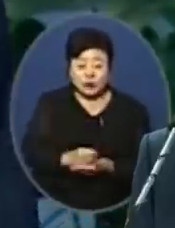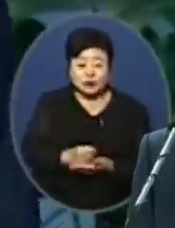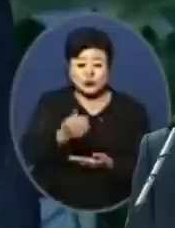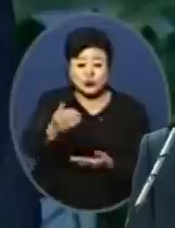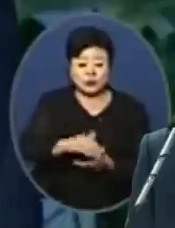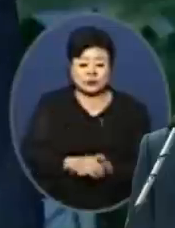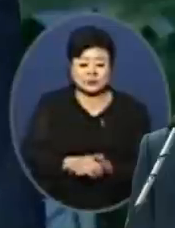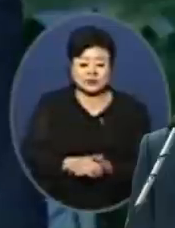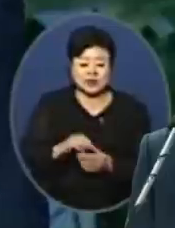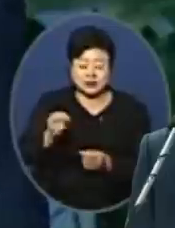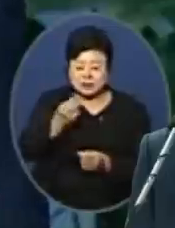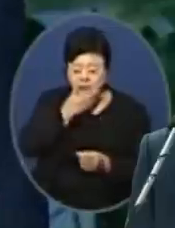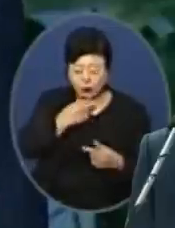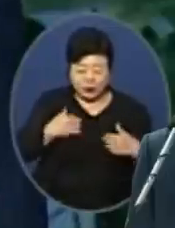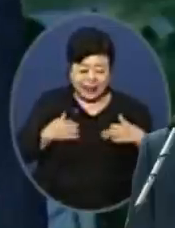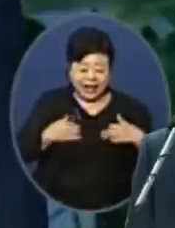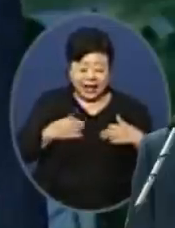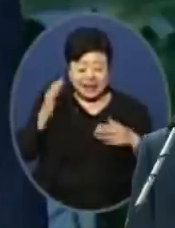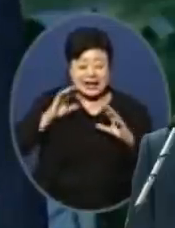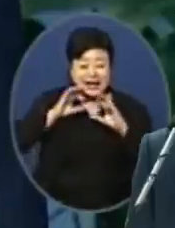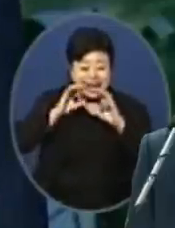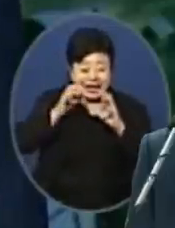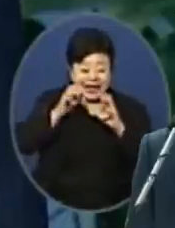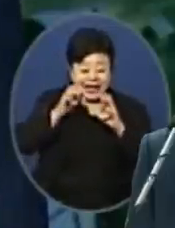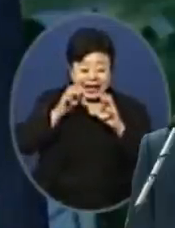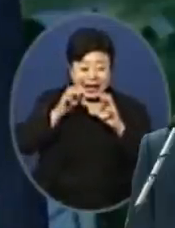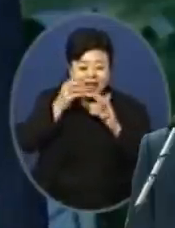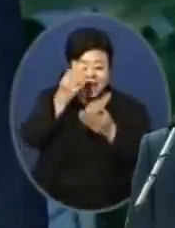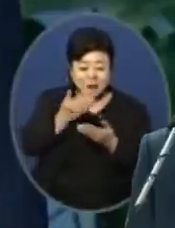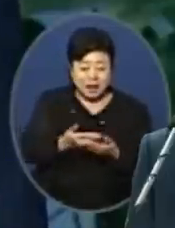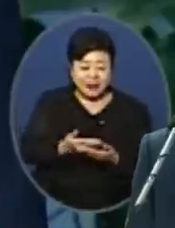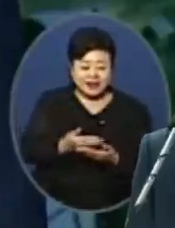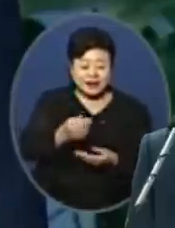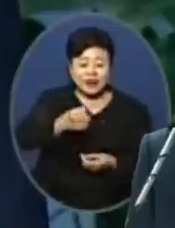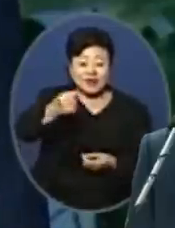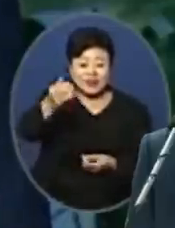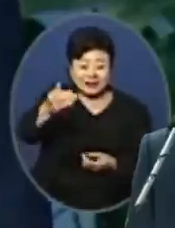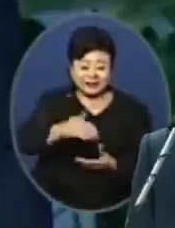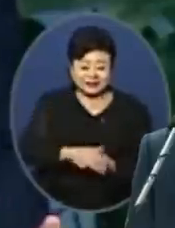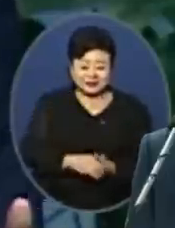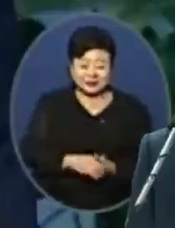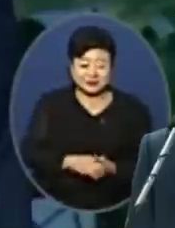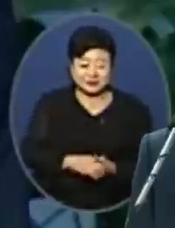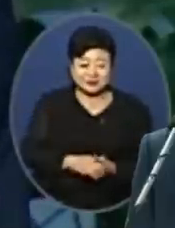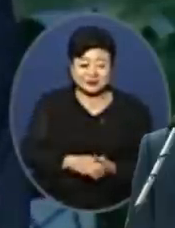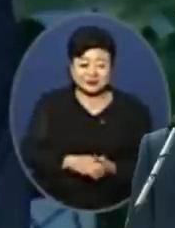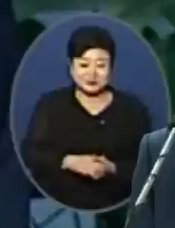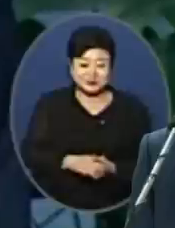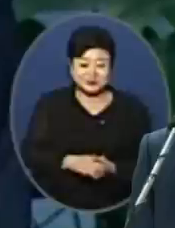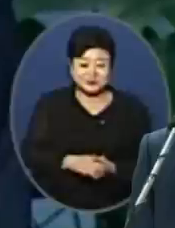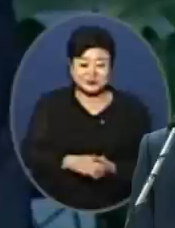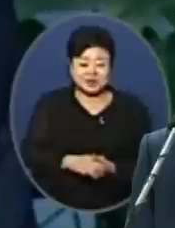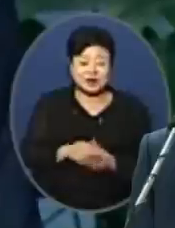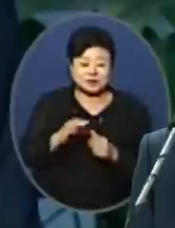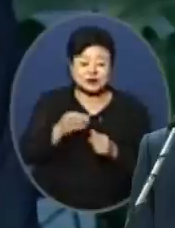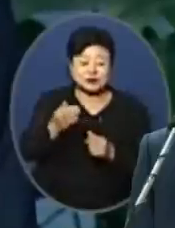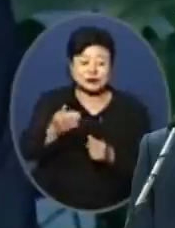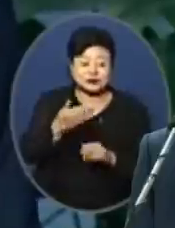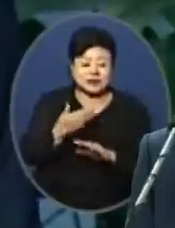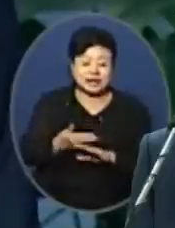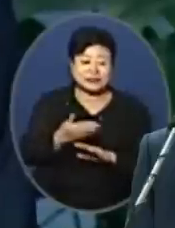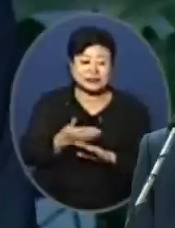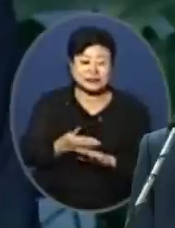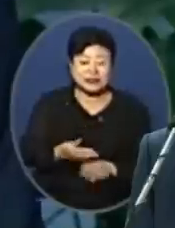주시고 영생본락 천국이 너희 것이라고 하고 그걸 여러분에게 불러주리고 그 외에는